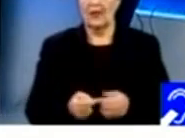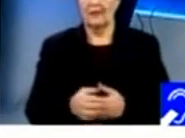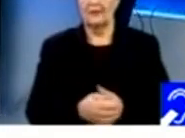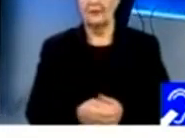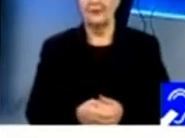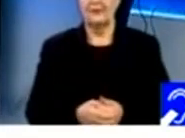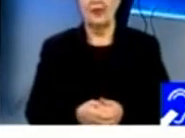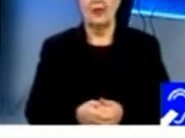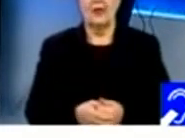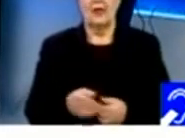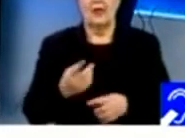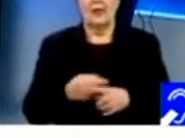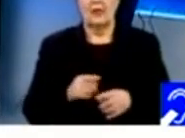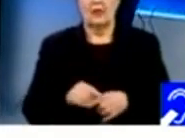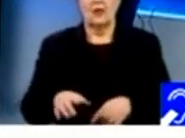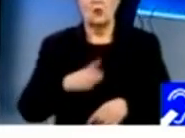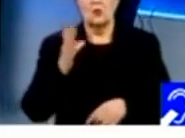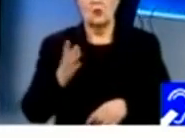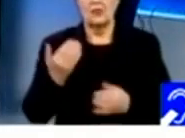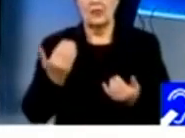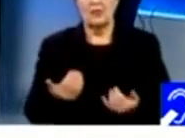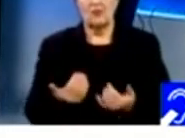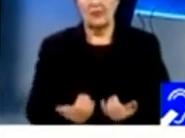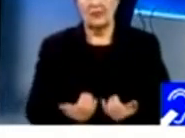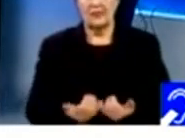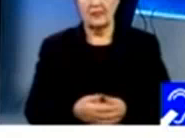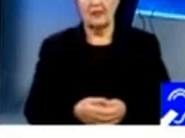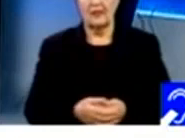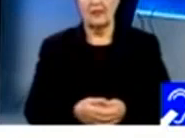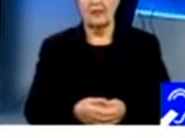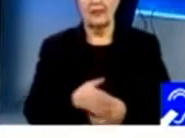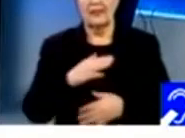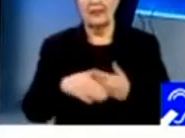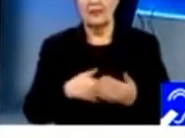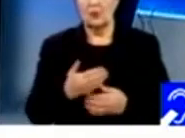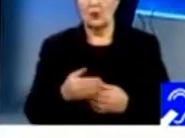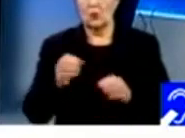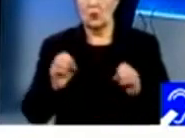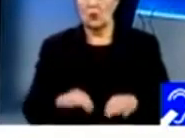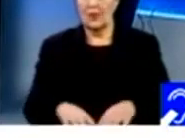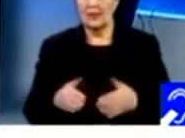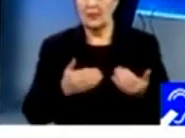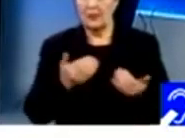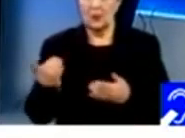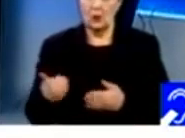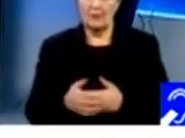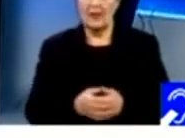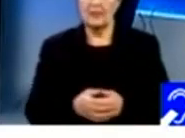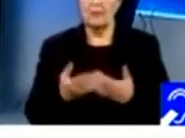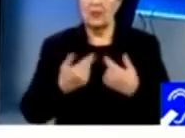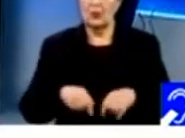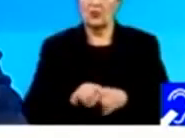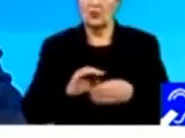domnul Năstase, de ce credeți că s-a ajuns în această situație dezastruoasă și ce soluții aveți dumneavoastră pentru